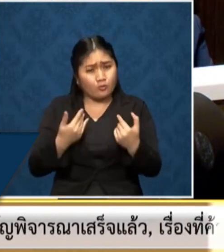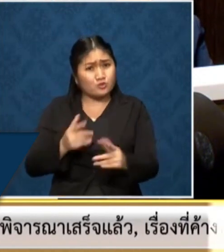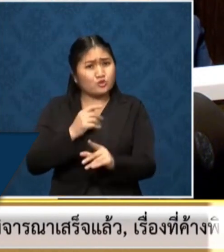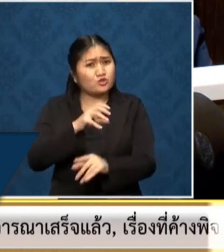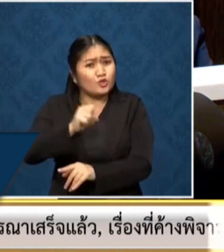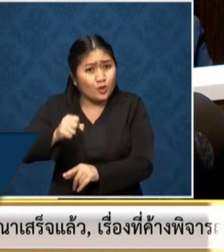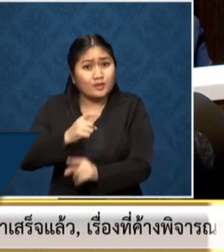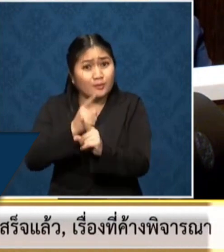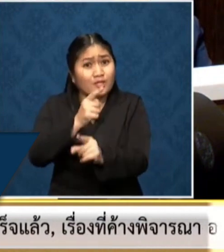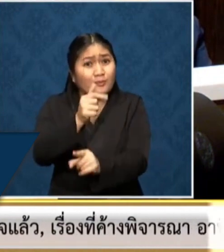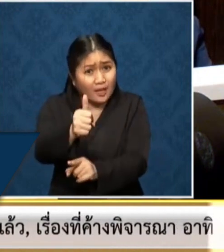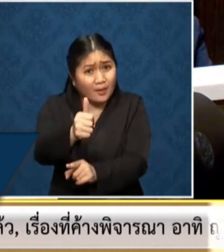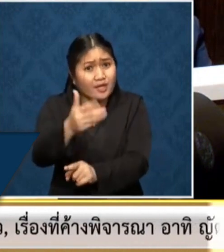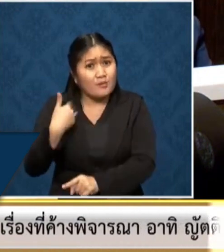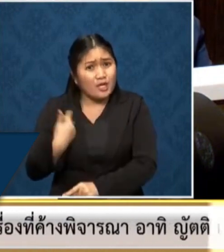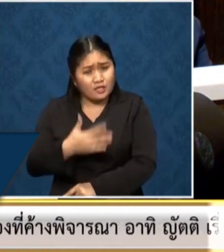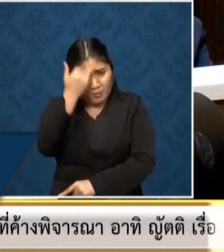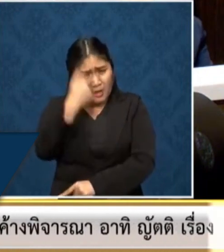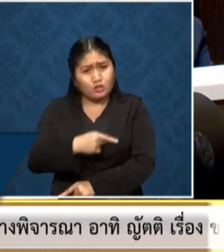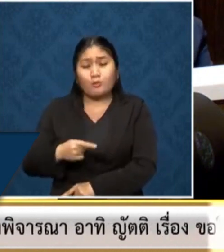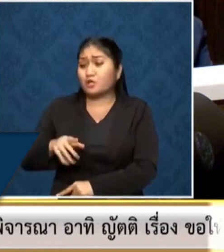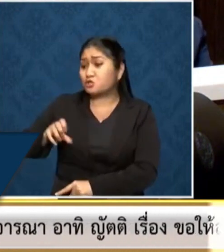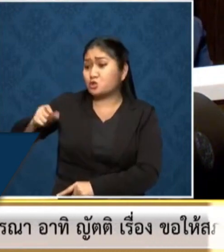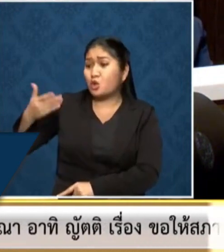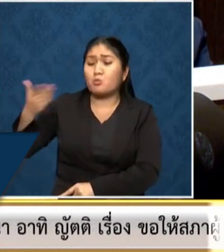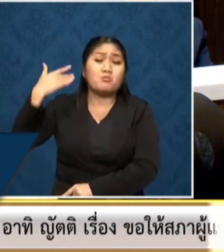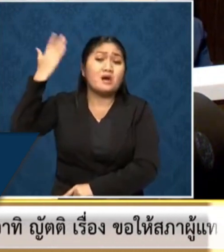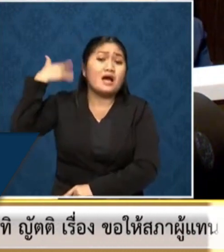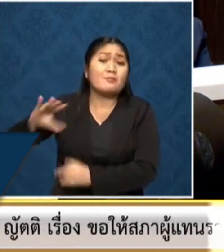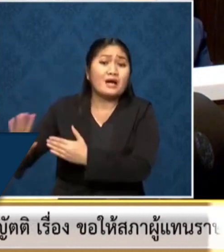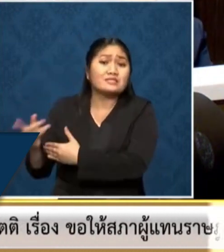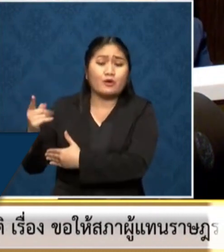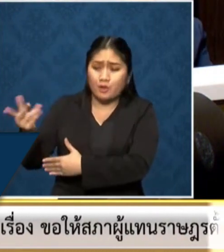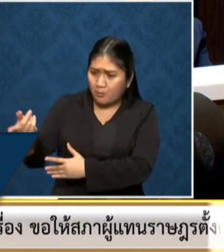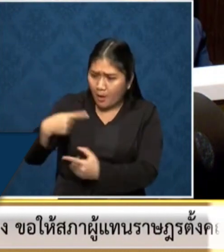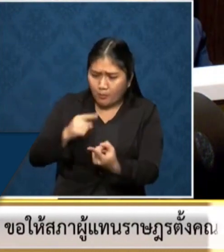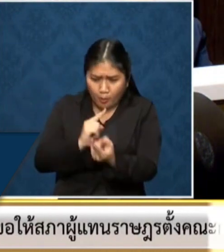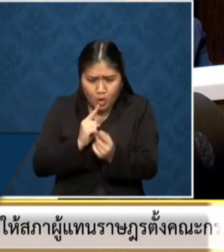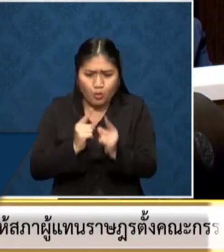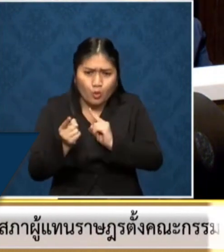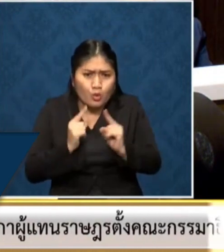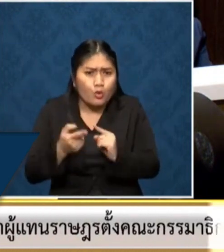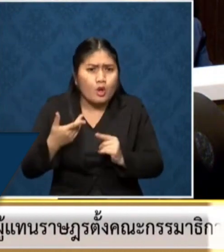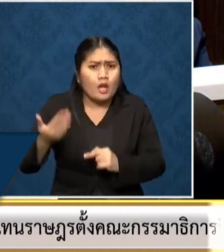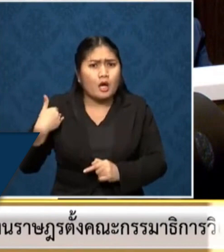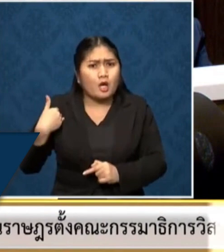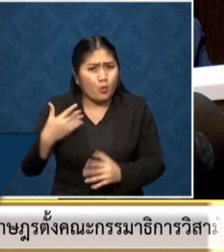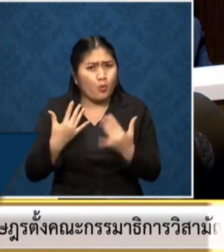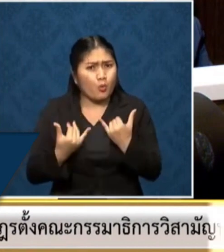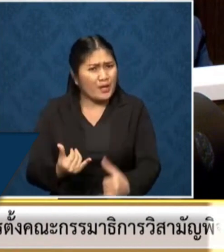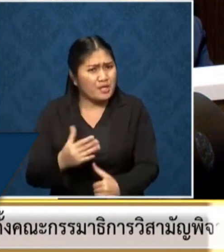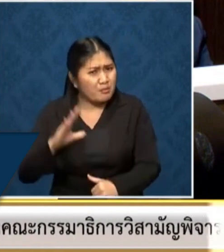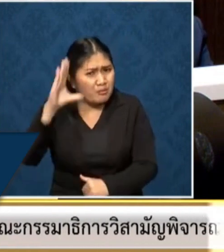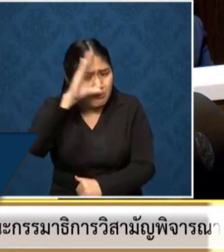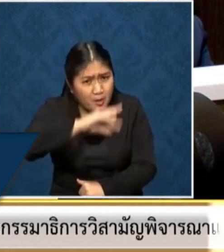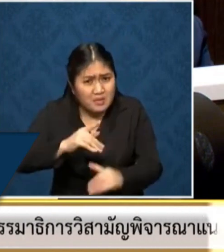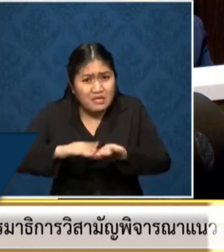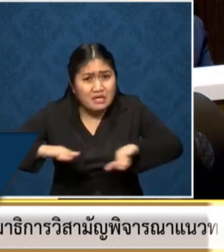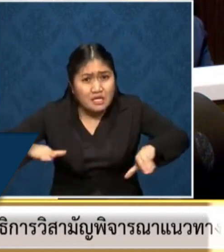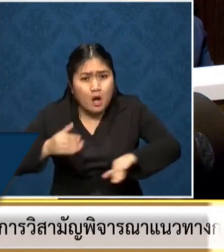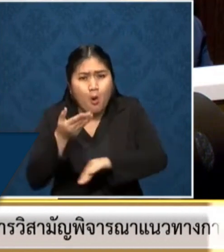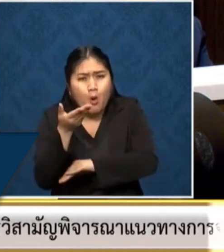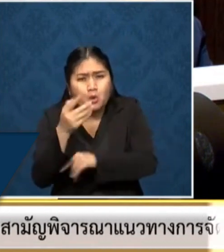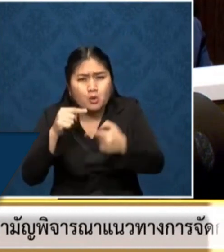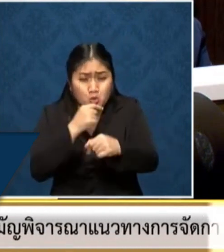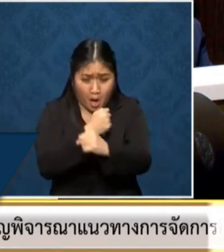practitioner แต่ทำไมตองให้สอสอรายคนขุพัธิจน่วนเจอมาคุยกัผมตรงนี้ว่าคืนthonกำลมเด็กขอทานอยที่อาโสก